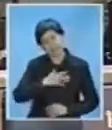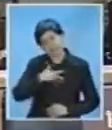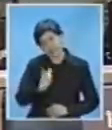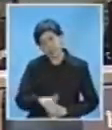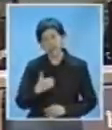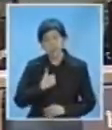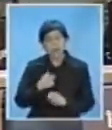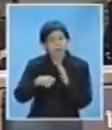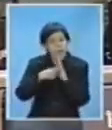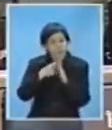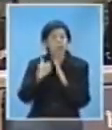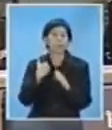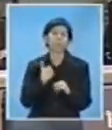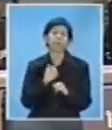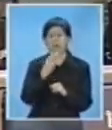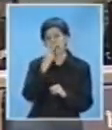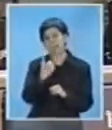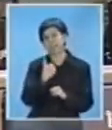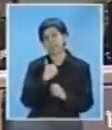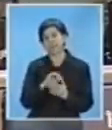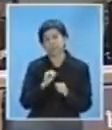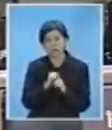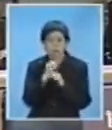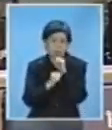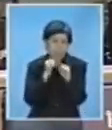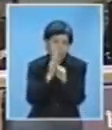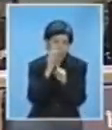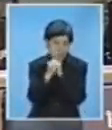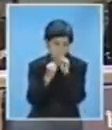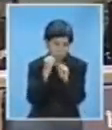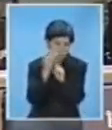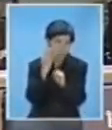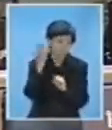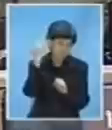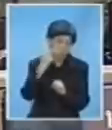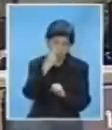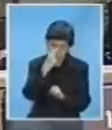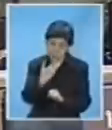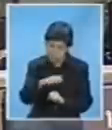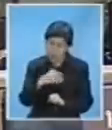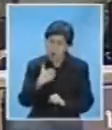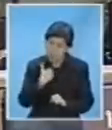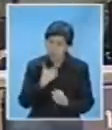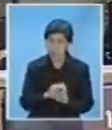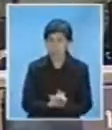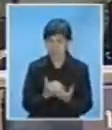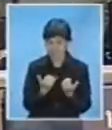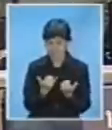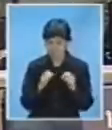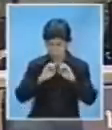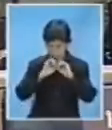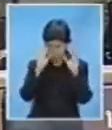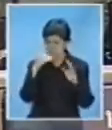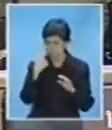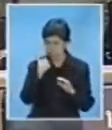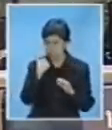ก็เพราะว่าเหตุการณ์ต่างๆที่เกิดขึ้นใน 4-5 ปีที่ผ่านมาบ่งชี้ไปในทางเดียวที่ชัดเจนที่สุดก็คงจ